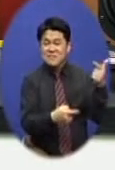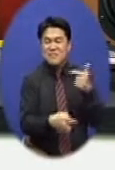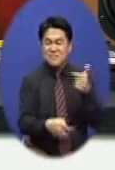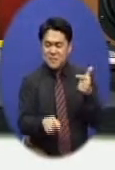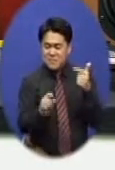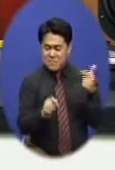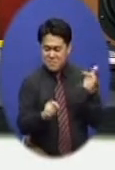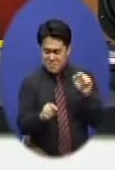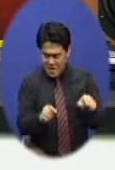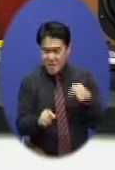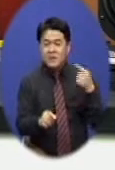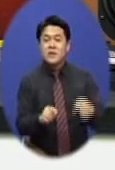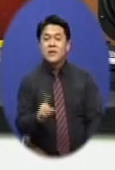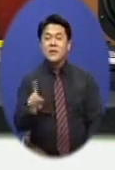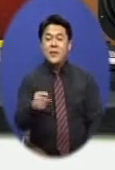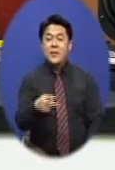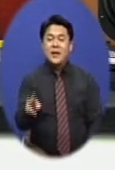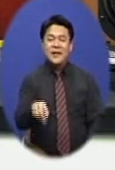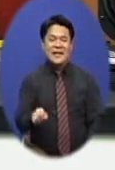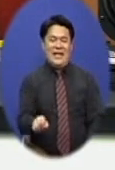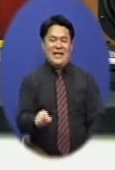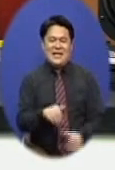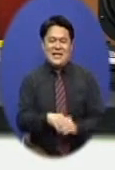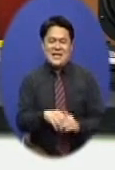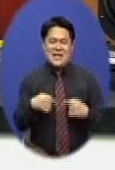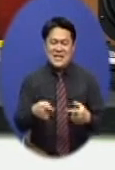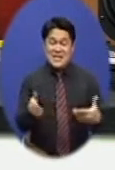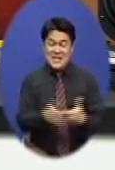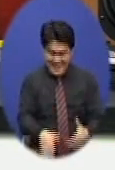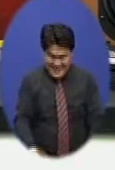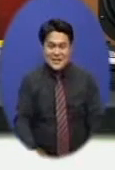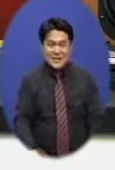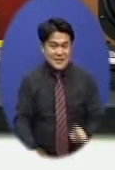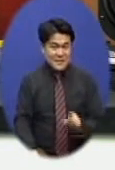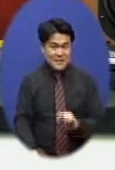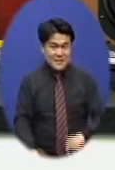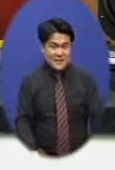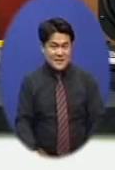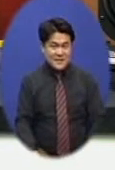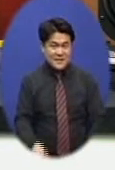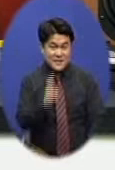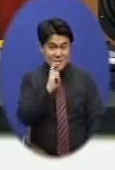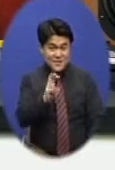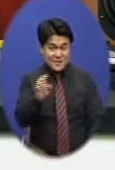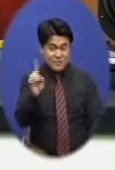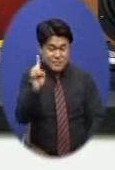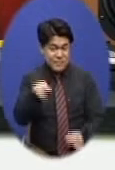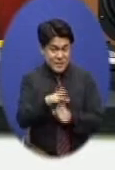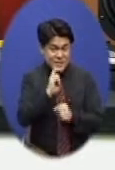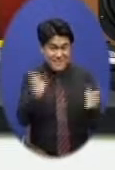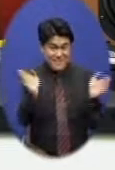네. 누르시고 자, 우물정자를 누르면 심사가 완료됩니다. 네. 유진아의 무슨